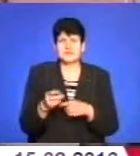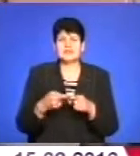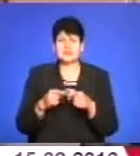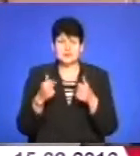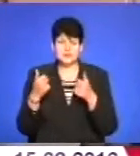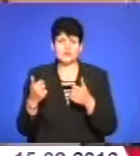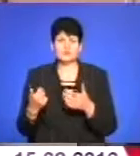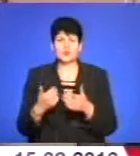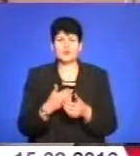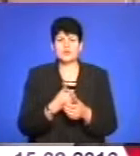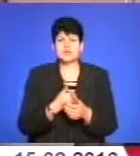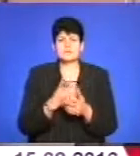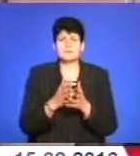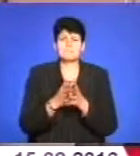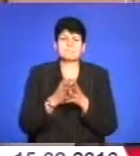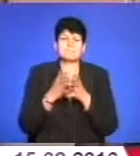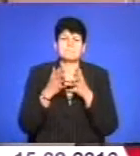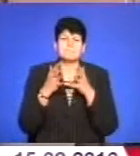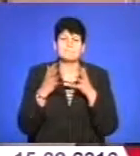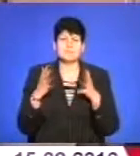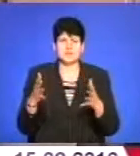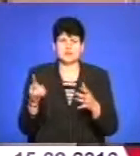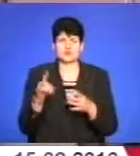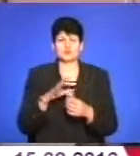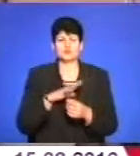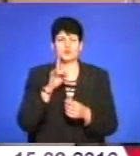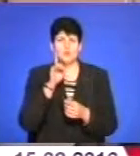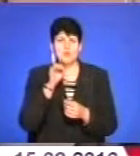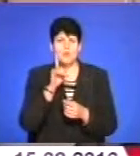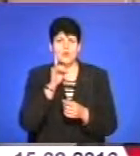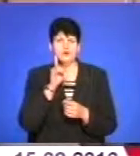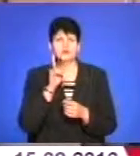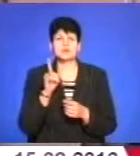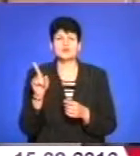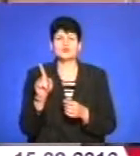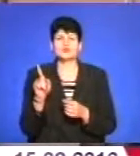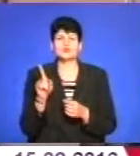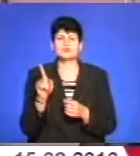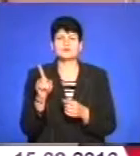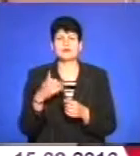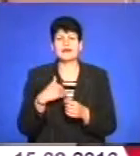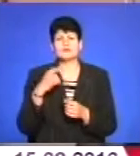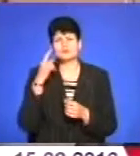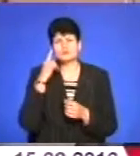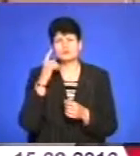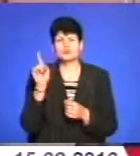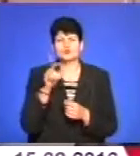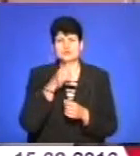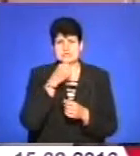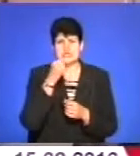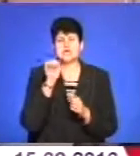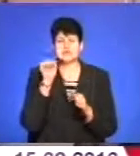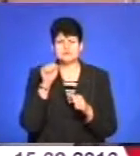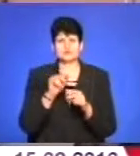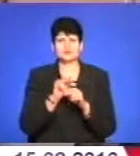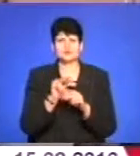добре. Хотілося б, звичайно, більше, щоб було молоді, щоб все-таки, я думаю, що старші зможуть виховати